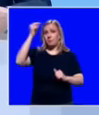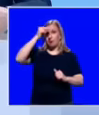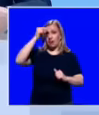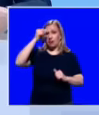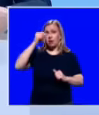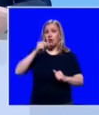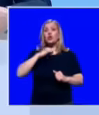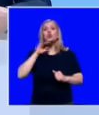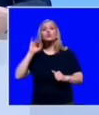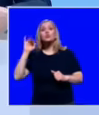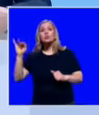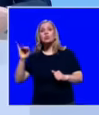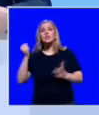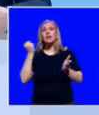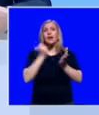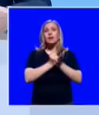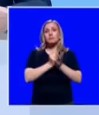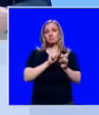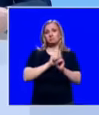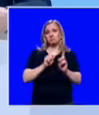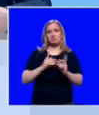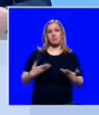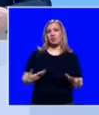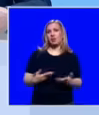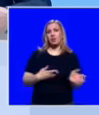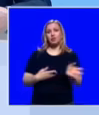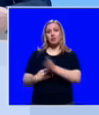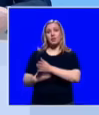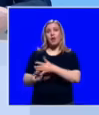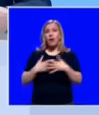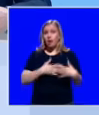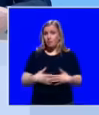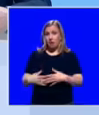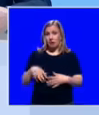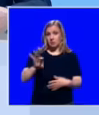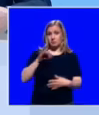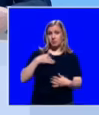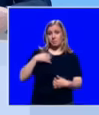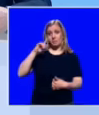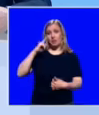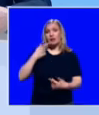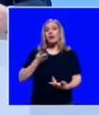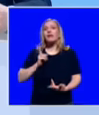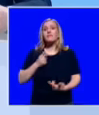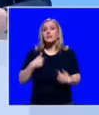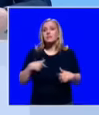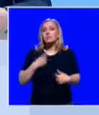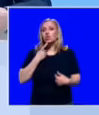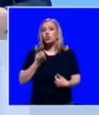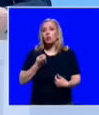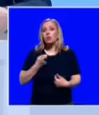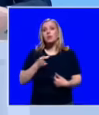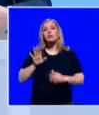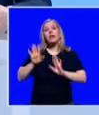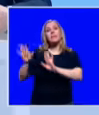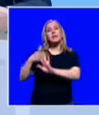Чуждите клейма въобще не ни интересуват. Американците ни определят мнението ли? Какви сме и защо сме? Имат и собствени закони да